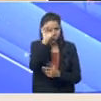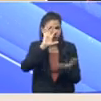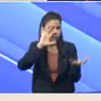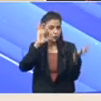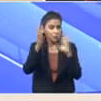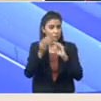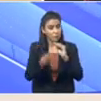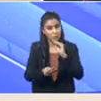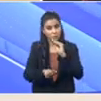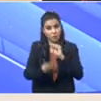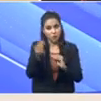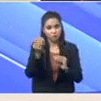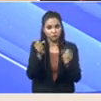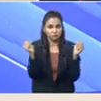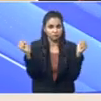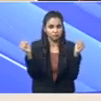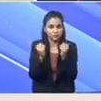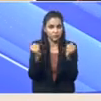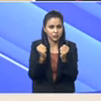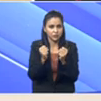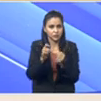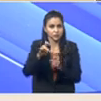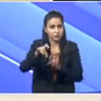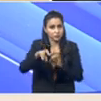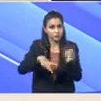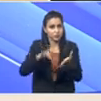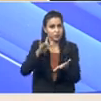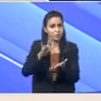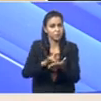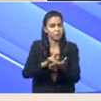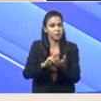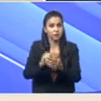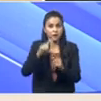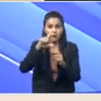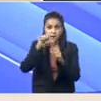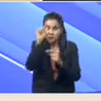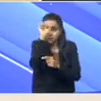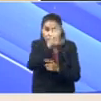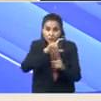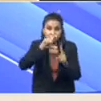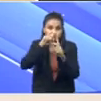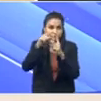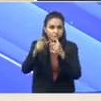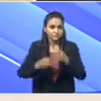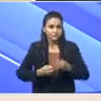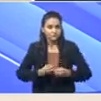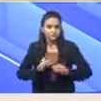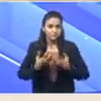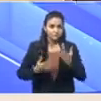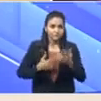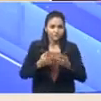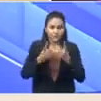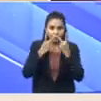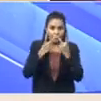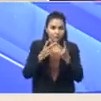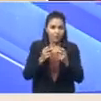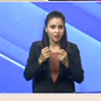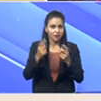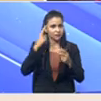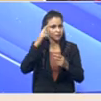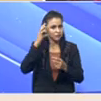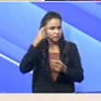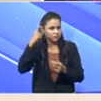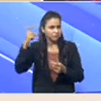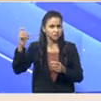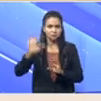शहर याकुत्स्क में भारतीय साहित्य की गर्मजोशी? ये कल्पना नहीं, सच